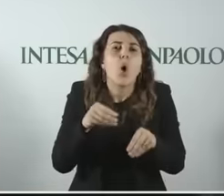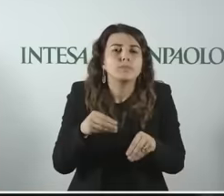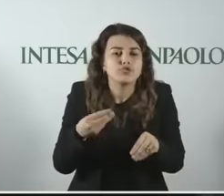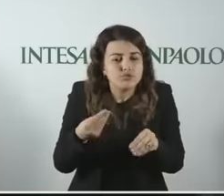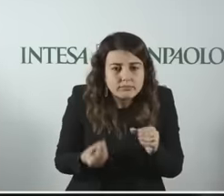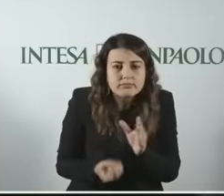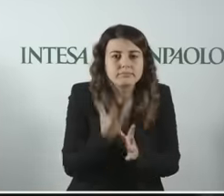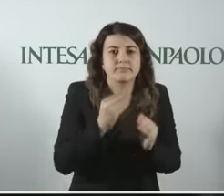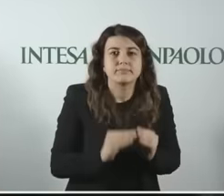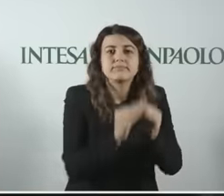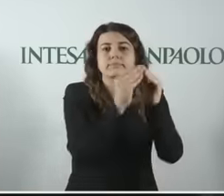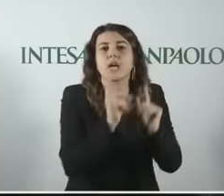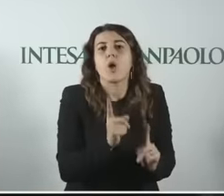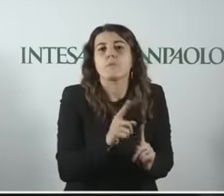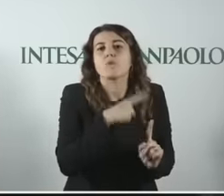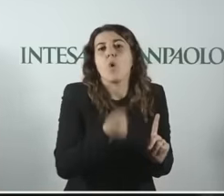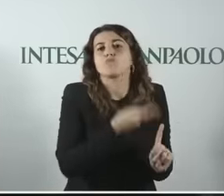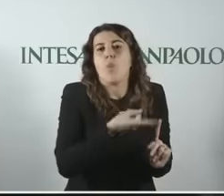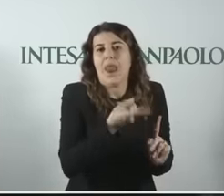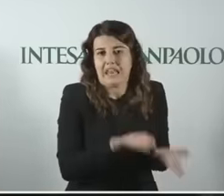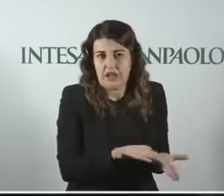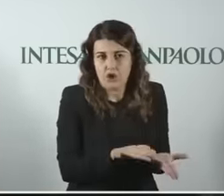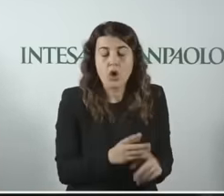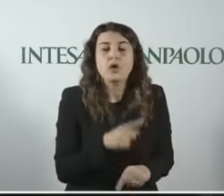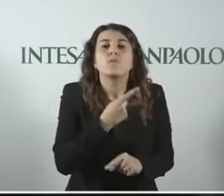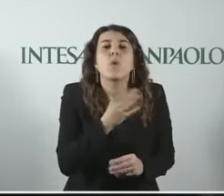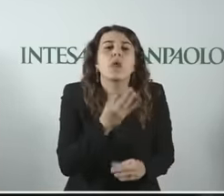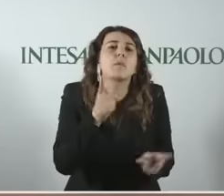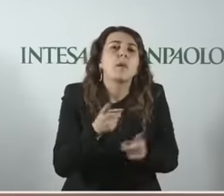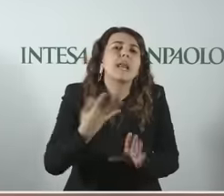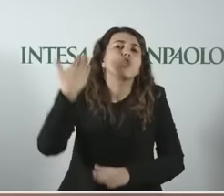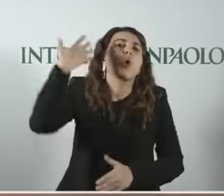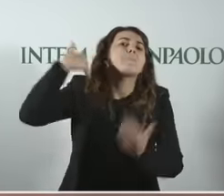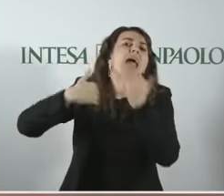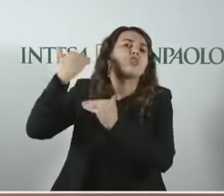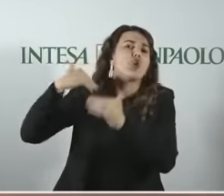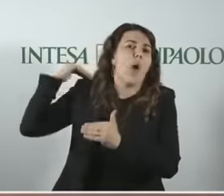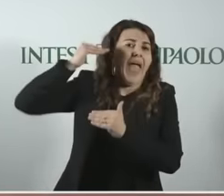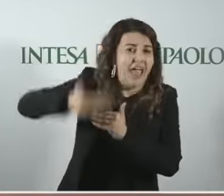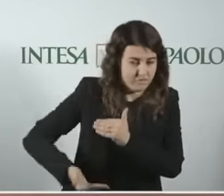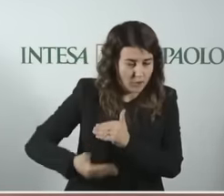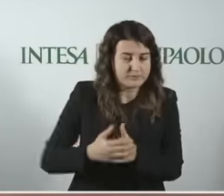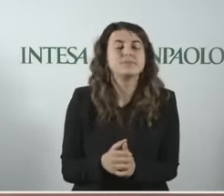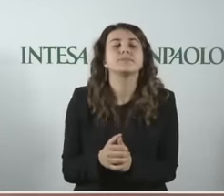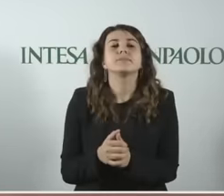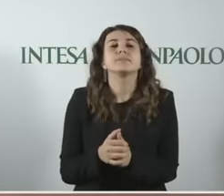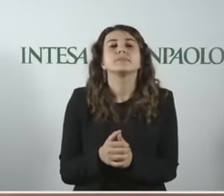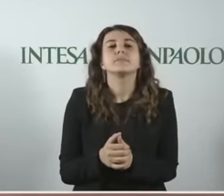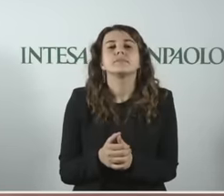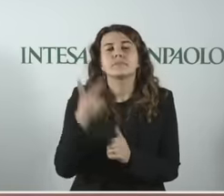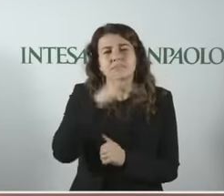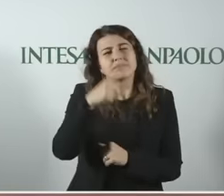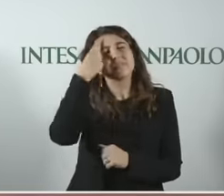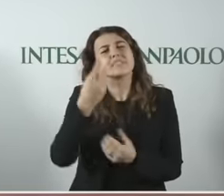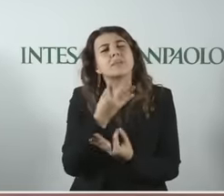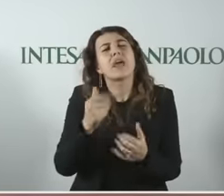e Cioè In realtà nel Medioevo perché nell'antichità non che non conoscessero il Avete presente la